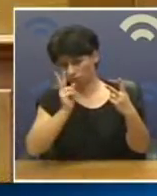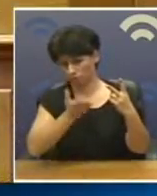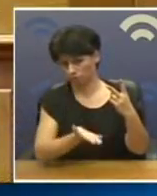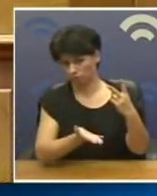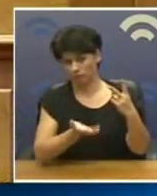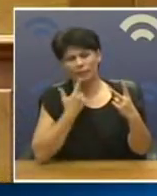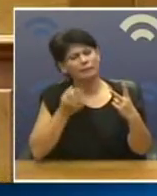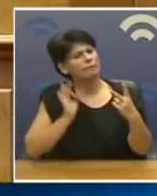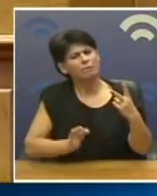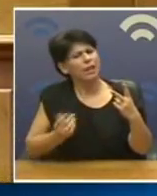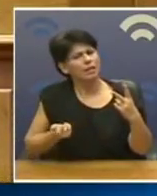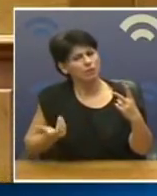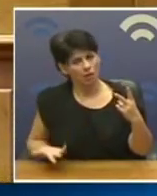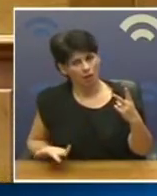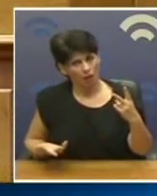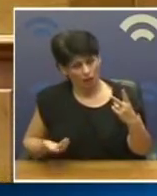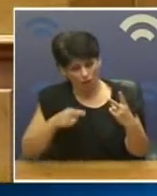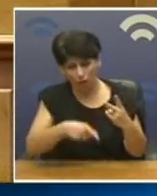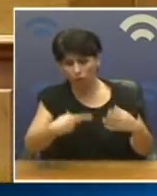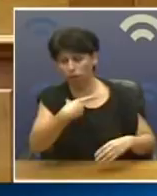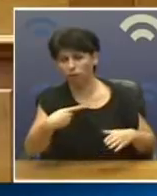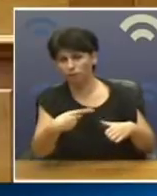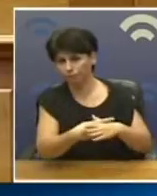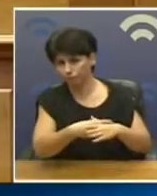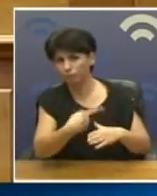κάνετε? Τους εξασφαλίζετε νομοθετικά